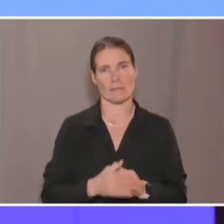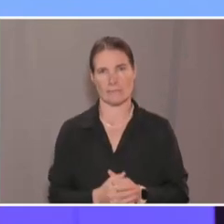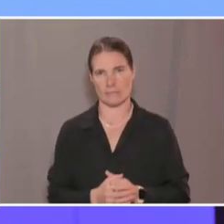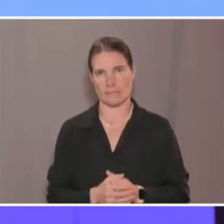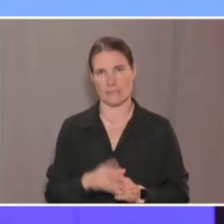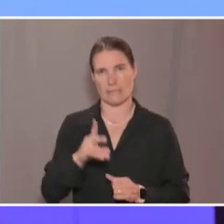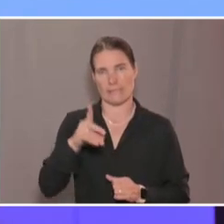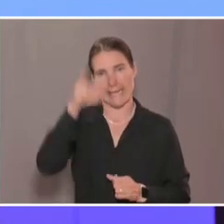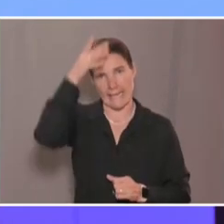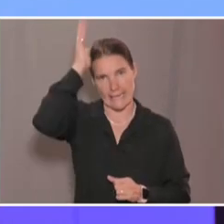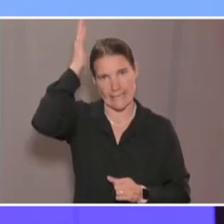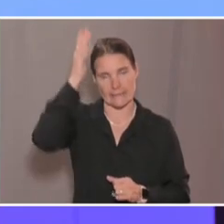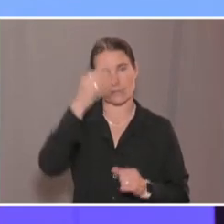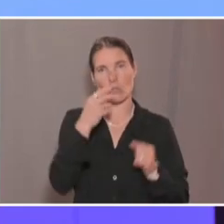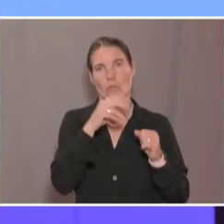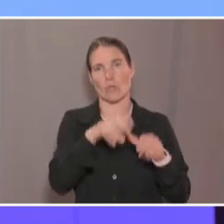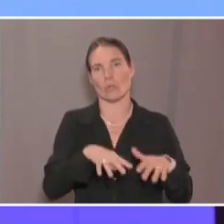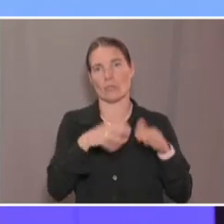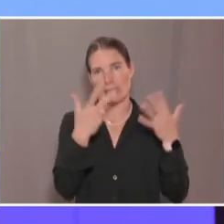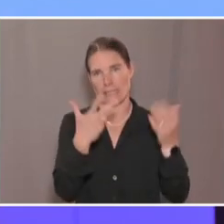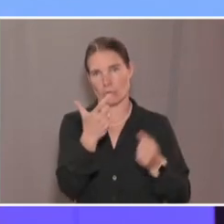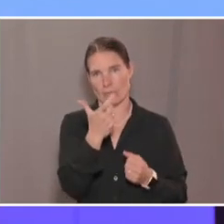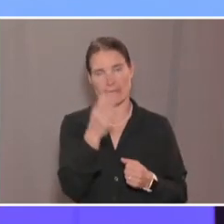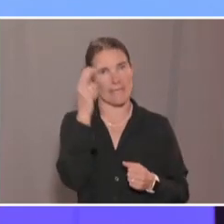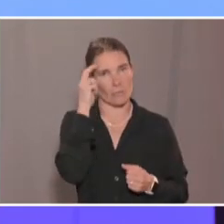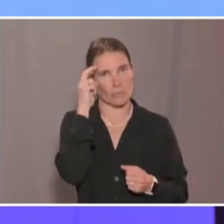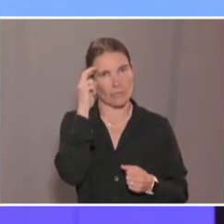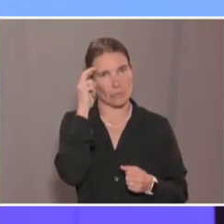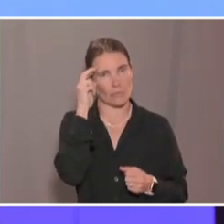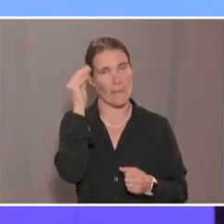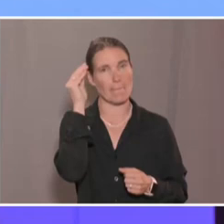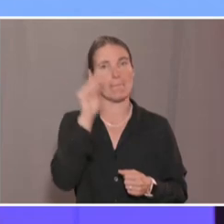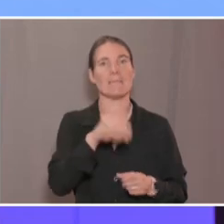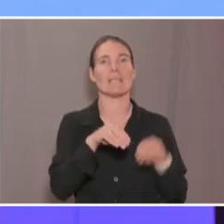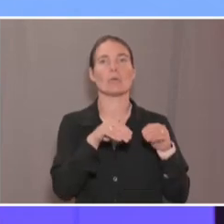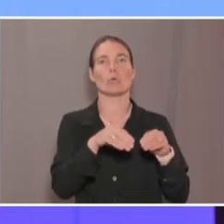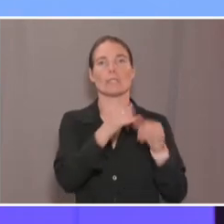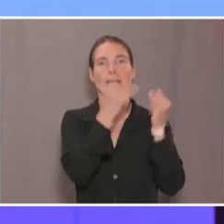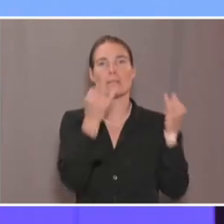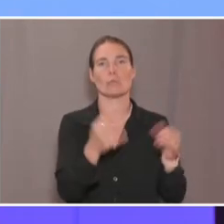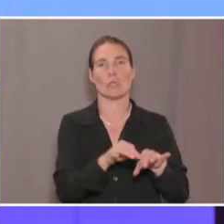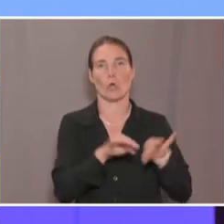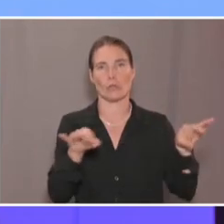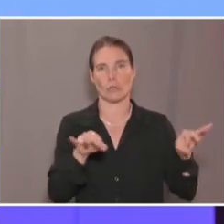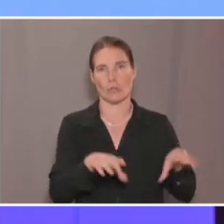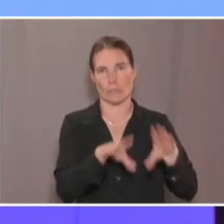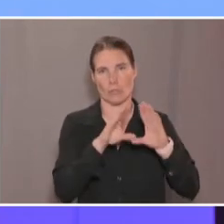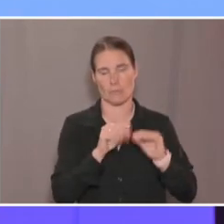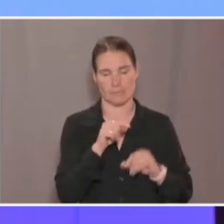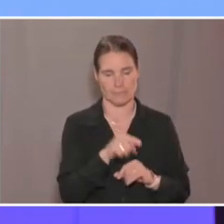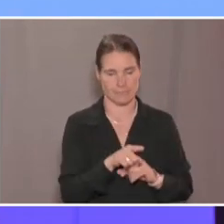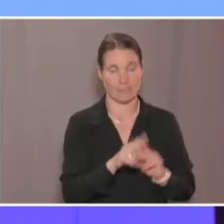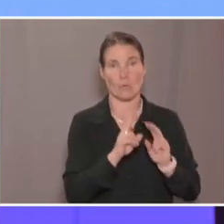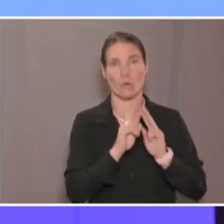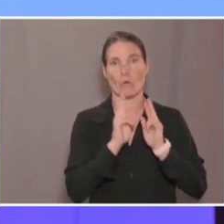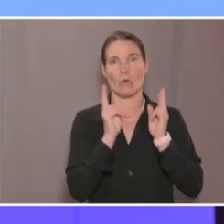Drenkhahn 1928 eine Professur am Pädagogischen Institut in Rostock, einer